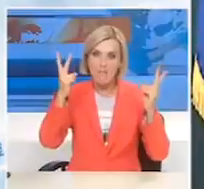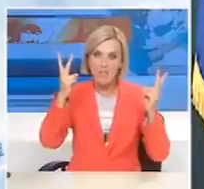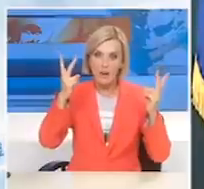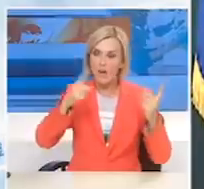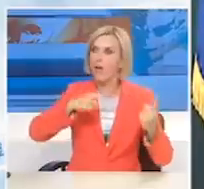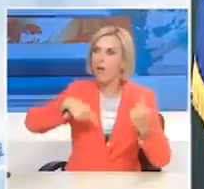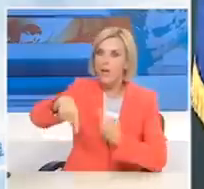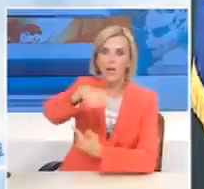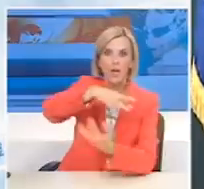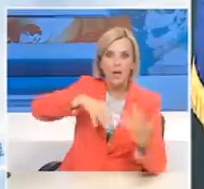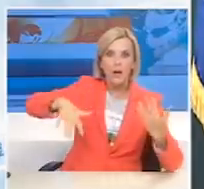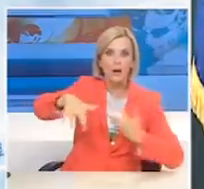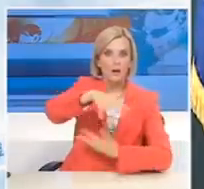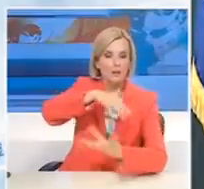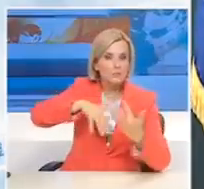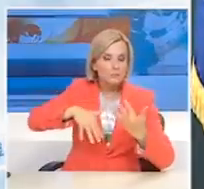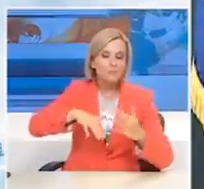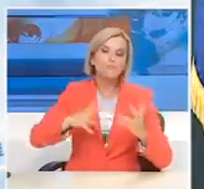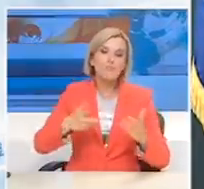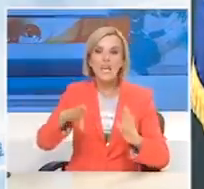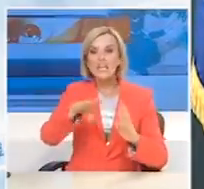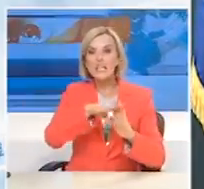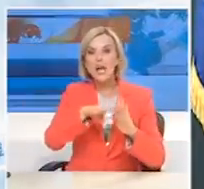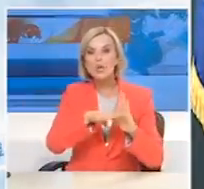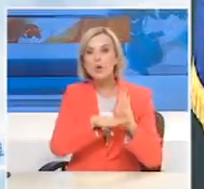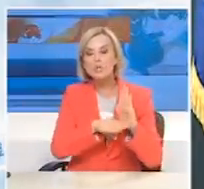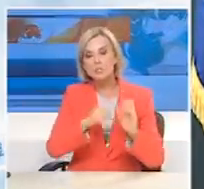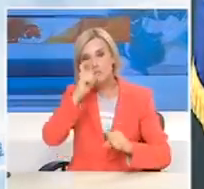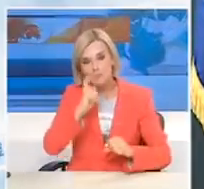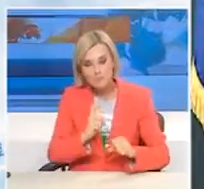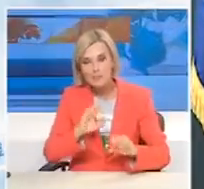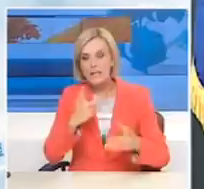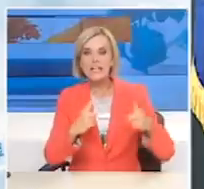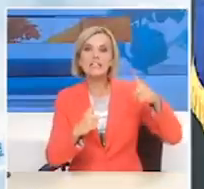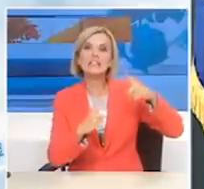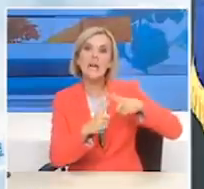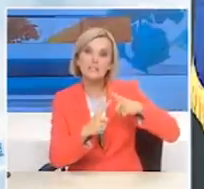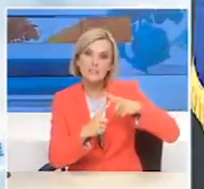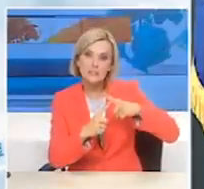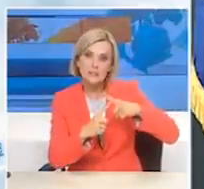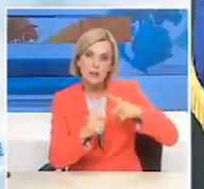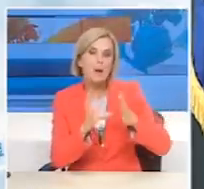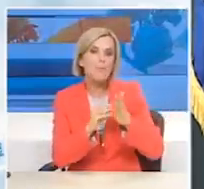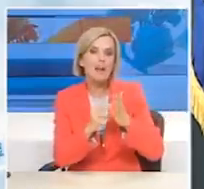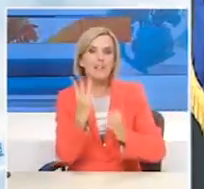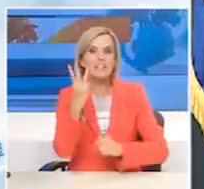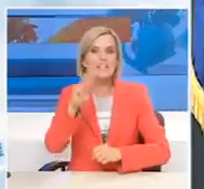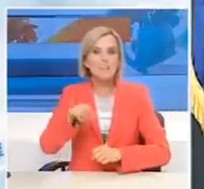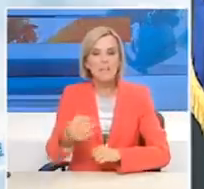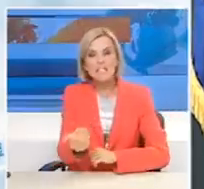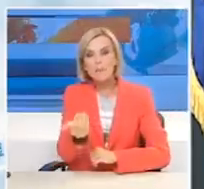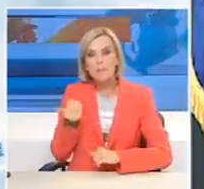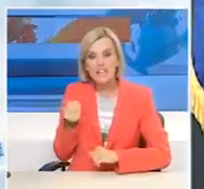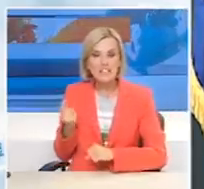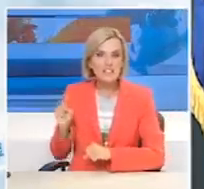πολιτών, θα περιλαμβάνουν κανόνες που θα έχουν σχέση με το εργαστηριακό έλεγχο, ιδιαίτερα αν έχουμε έναν εργαστηριακό έλεγχο που μπορεί να γίνει